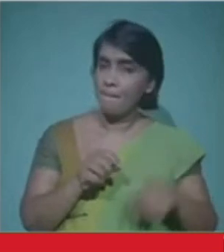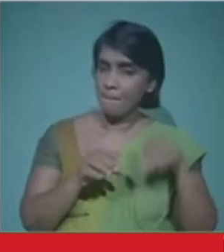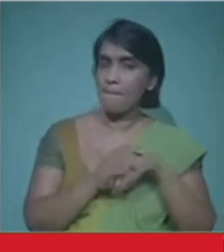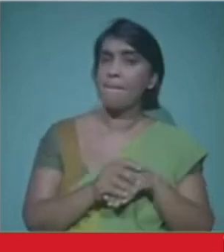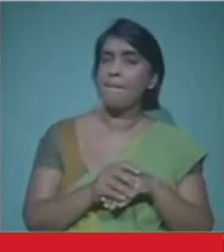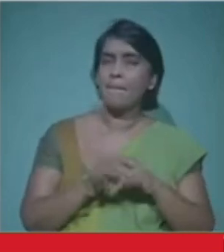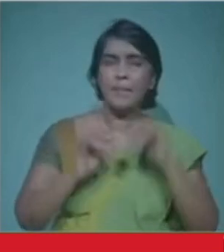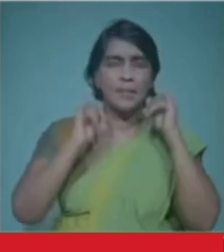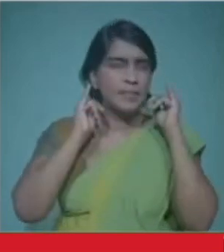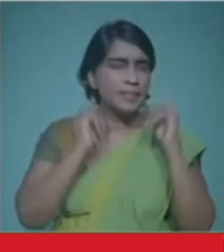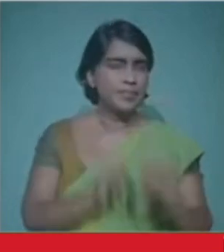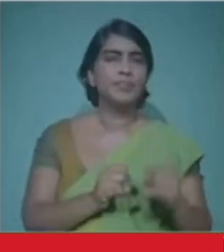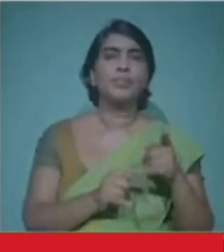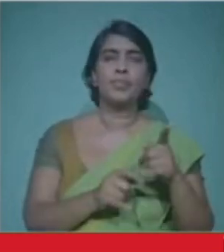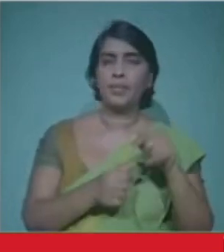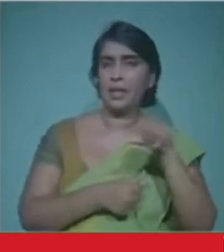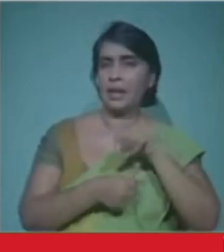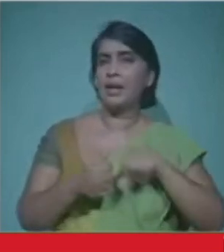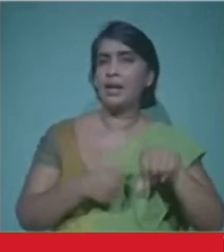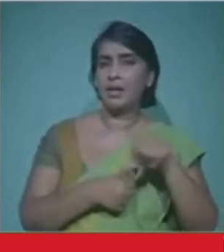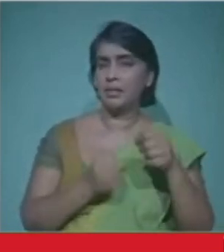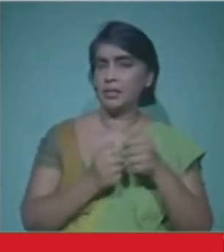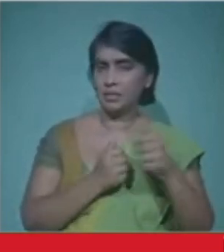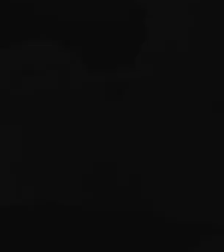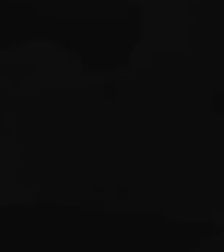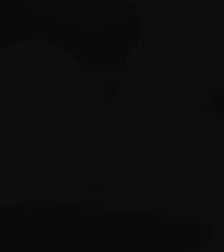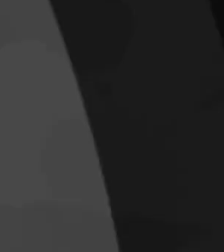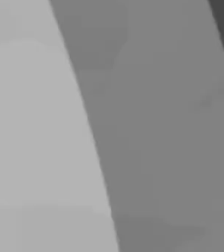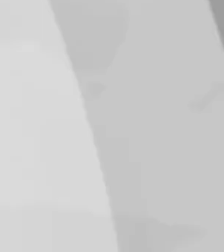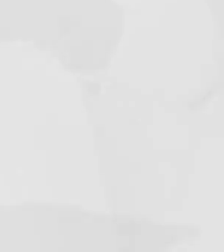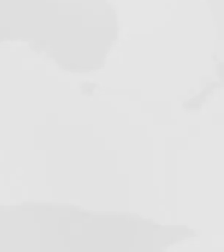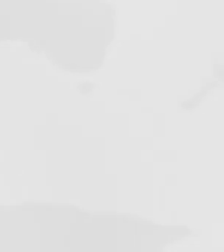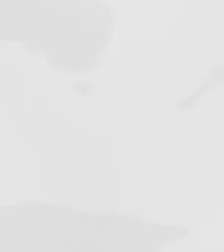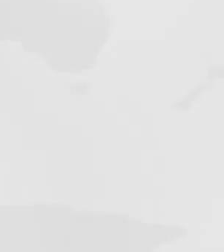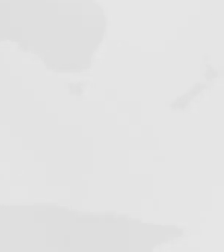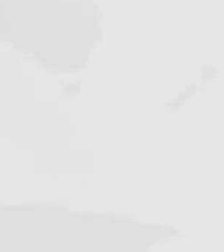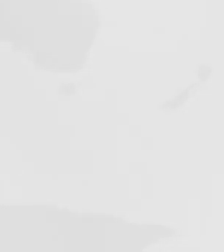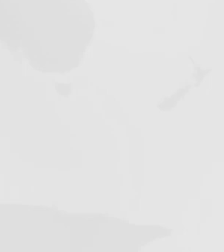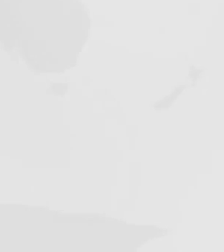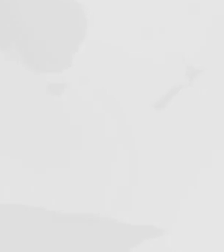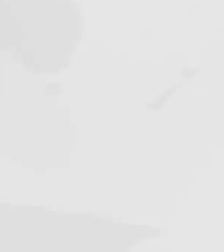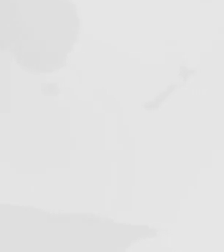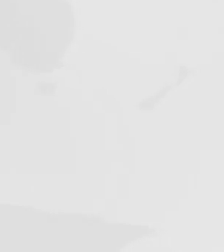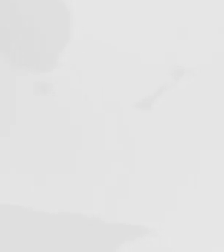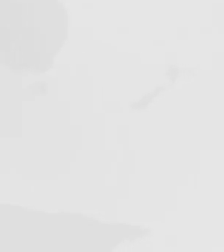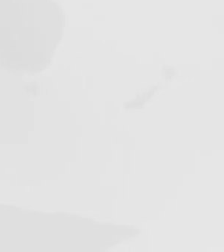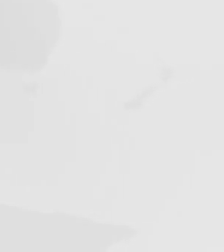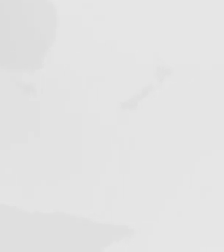අන්ත දූෂිත ආයතනයක් බවට පත් වෙලා තියෙනවා කියන එක බොහොම